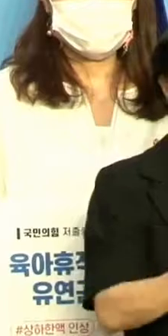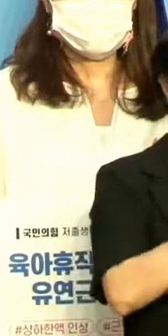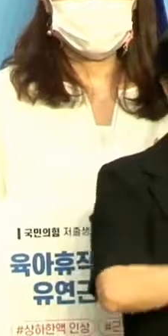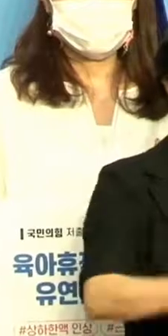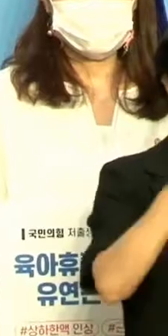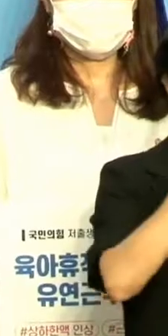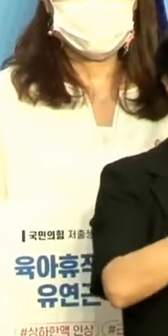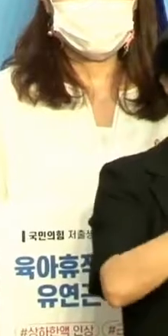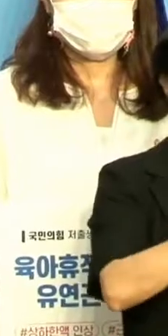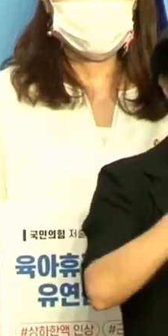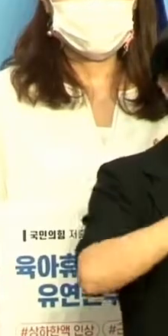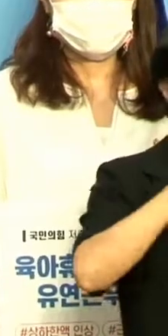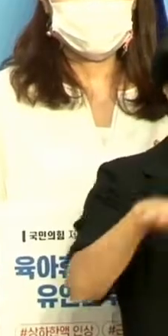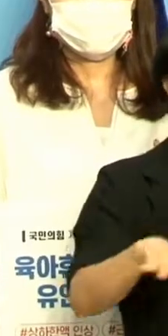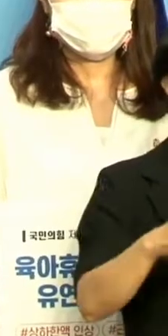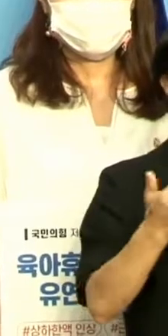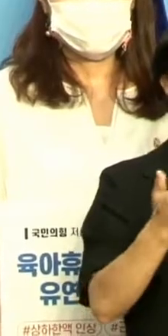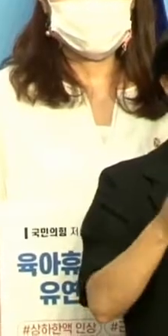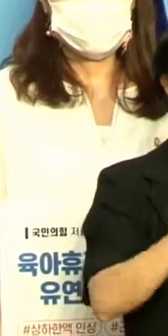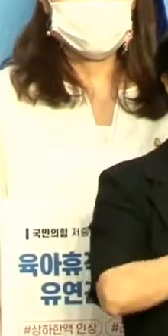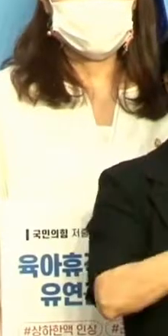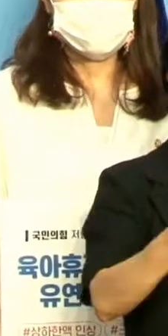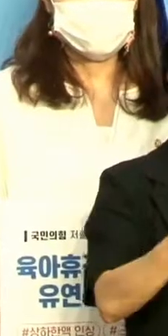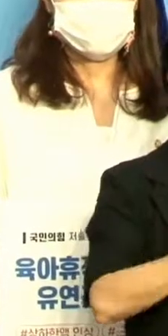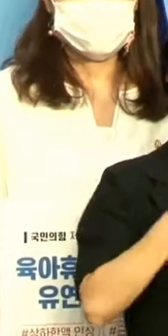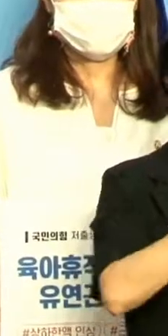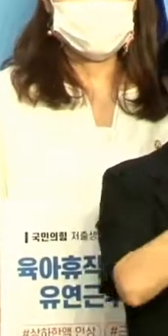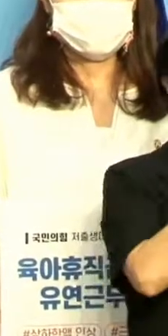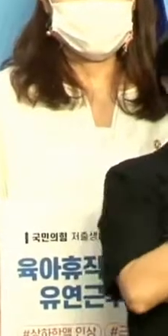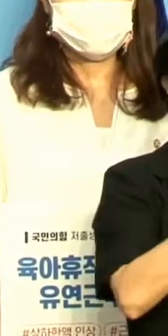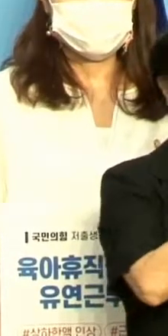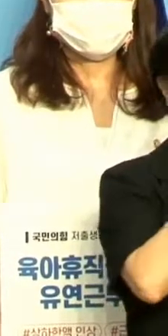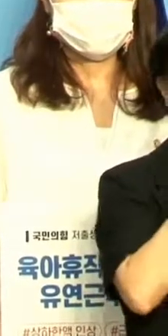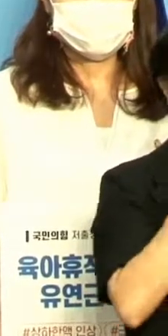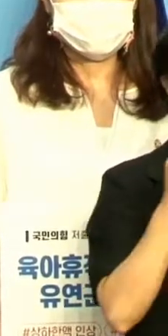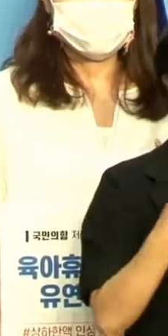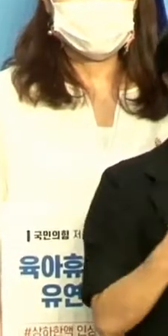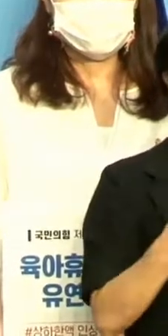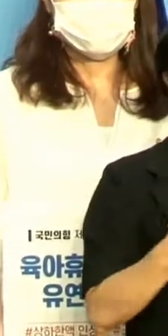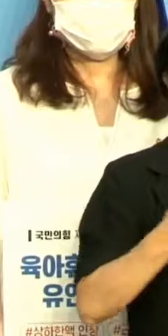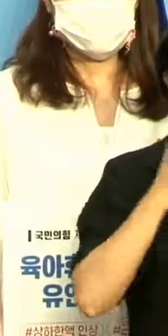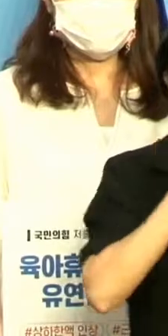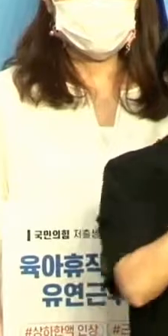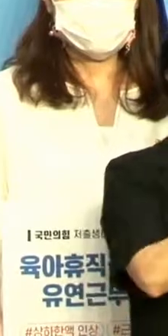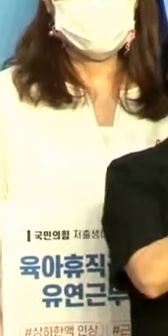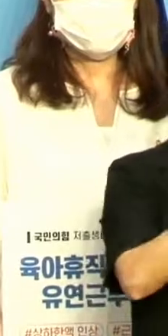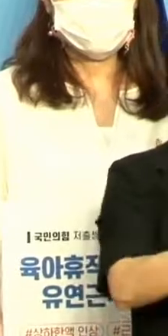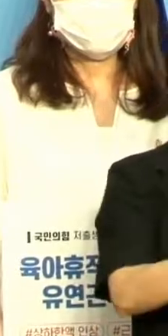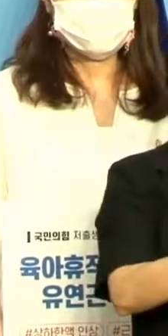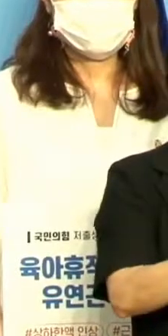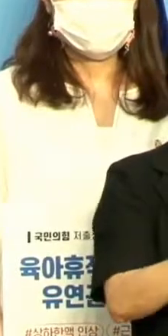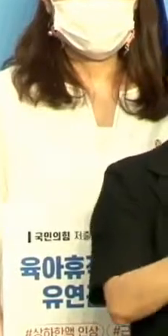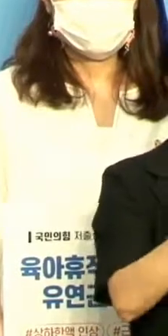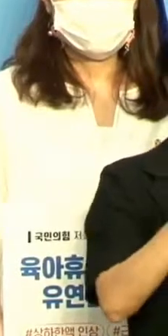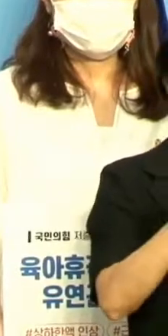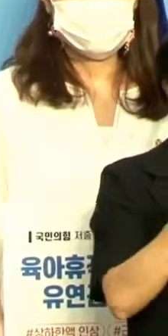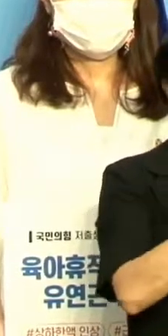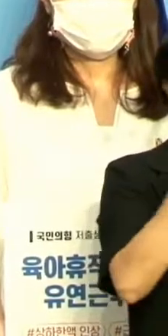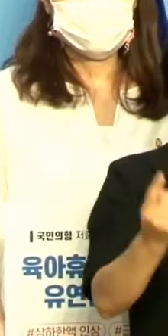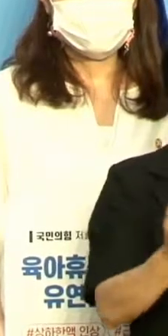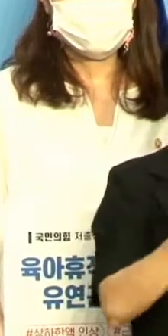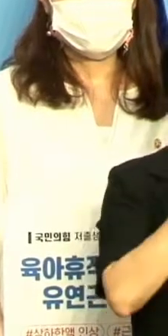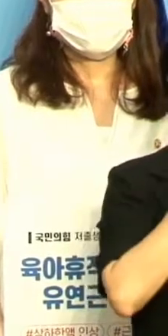조세특례 체 헌법 개정안을 발의 하였고 아동 지원에 있어 수 자가 소외되는 일이